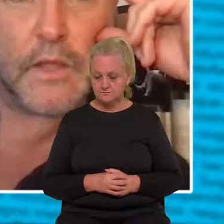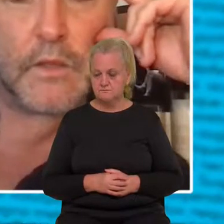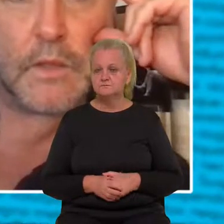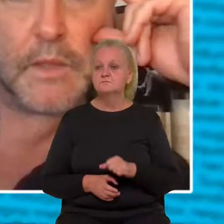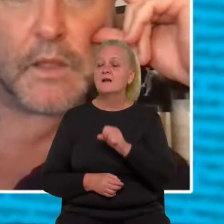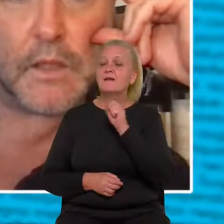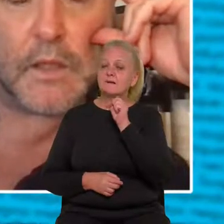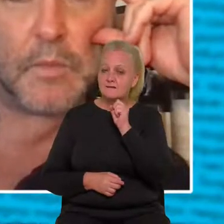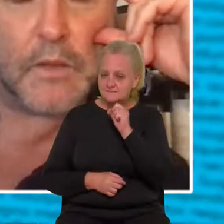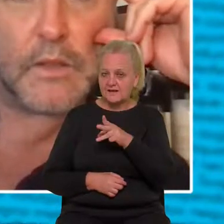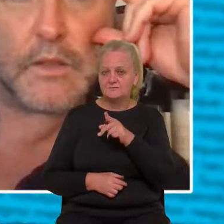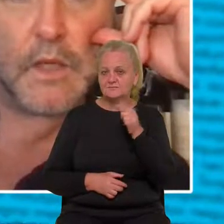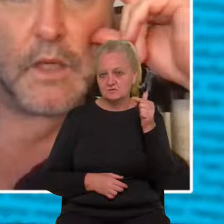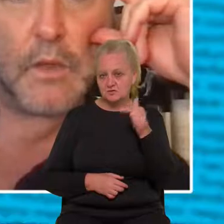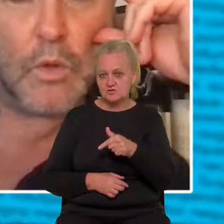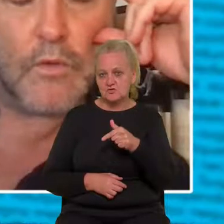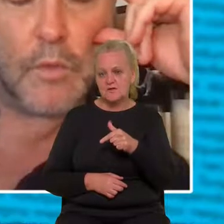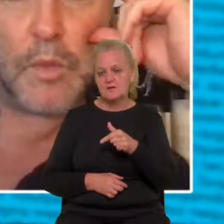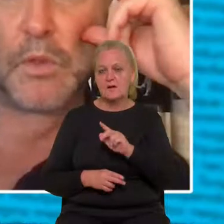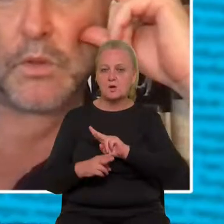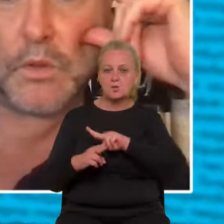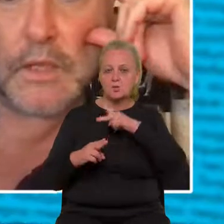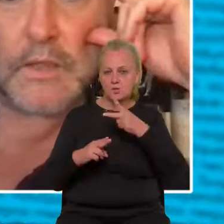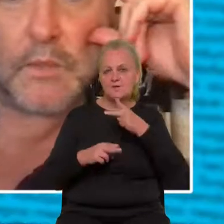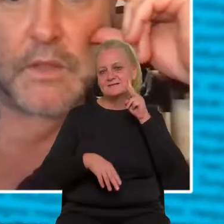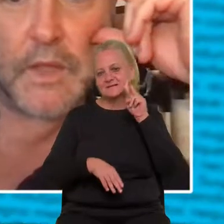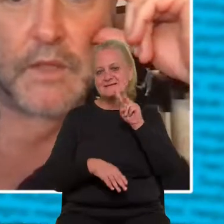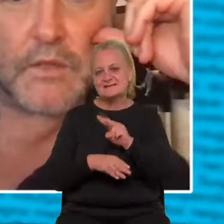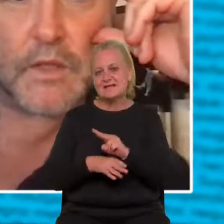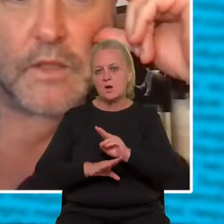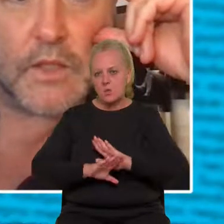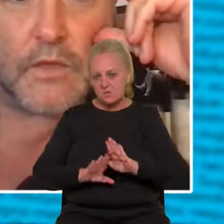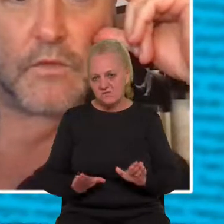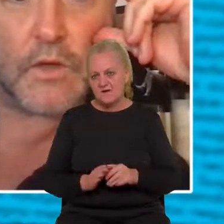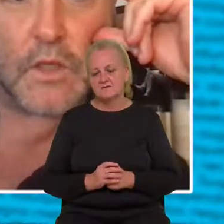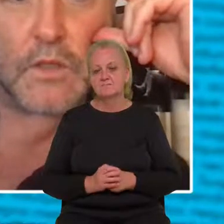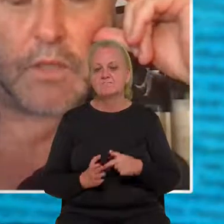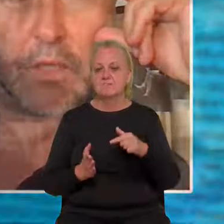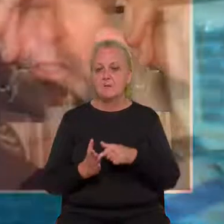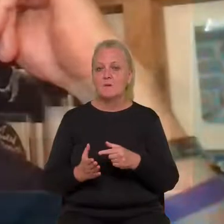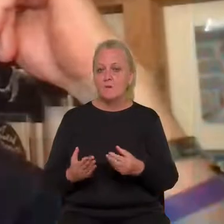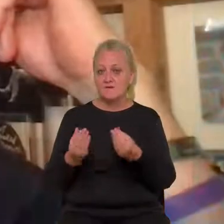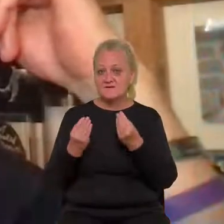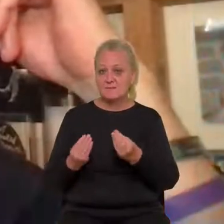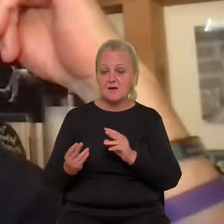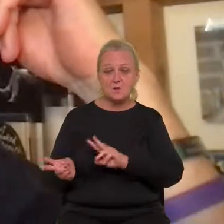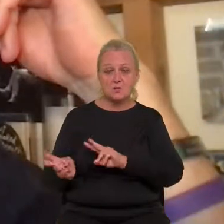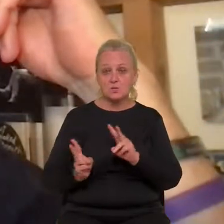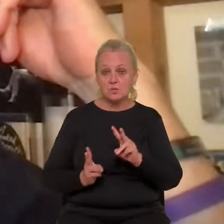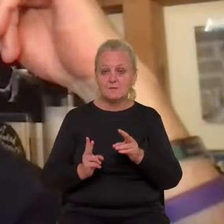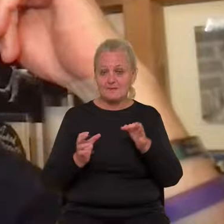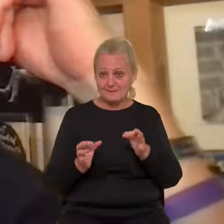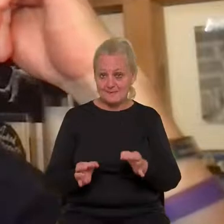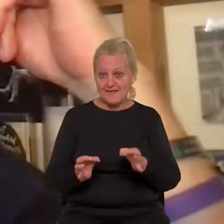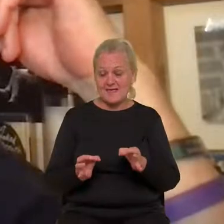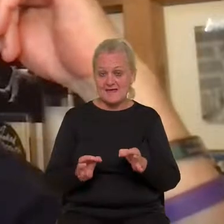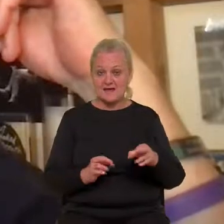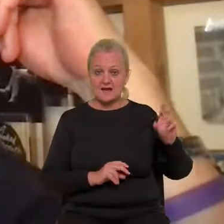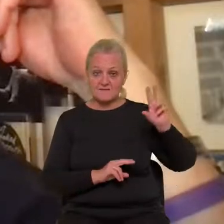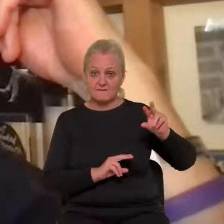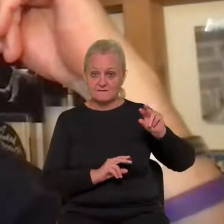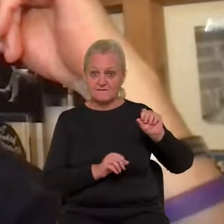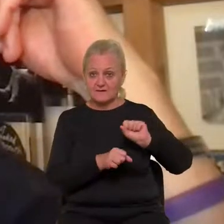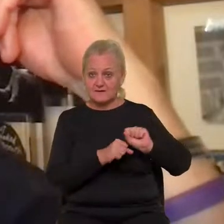Tak. Trzeba ufać tłumaczom. Myślę teraz o tych wspaniałych tłumaczach, którzy nam tłumaczą teraz